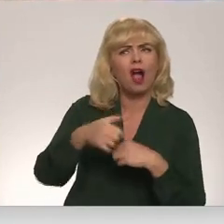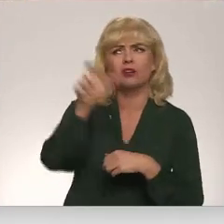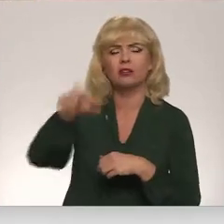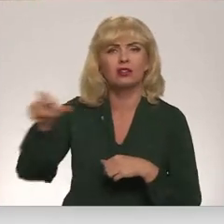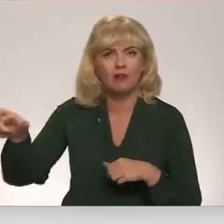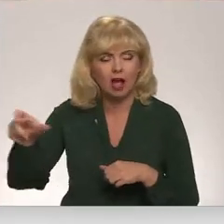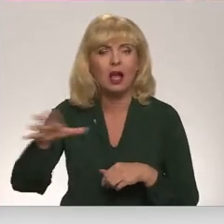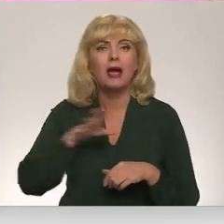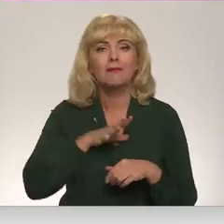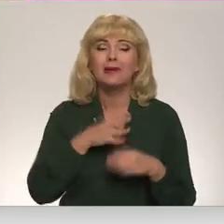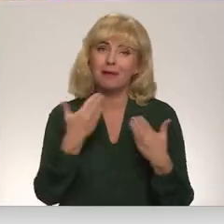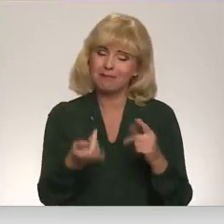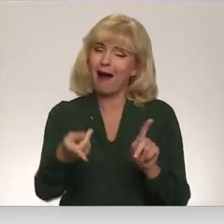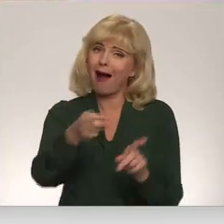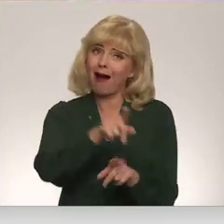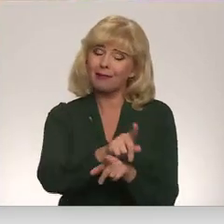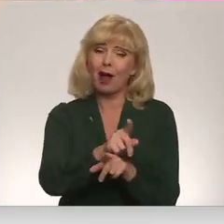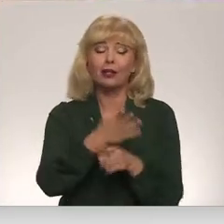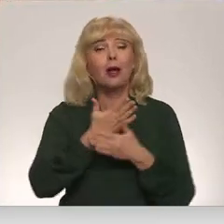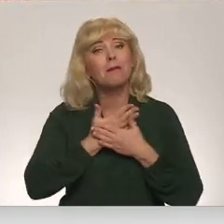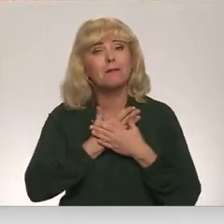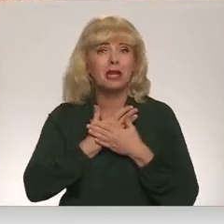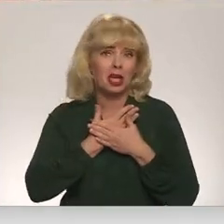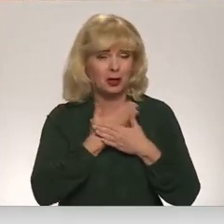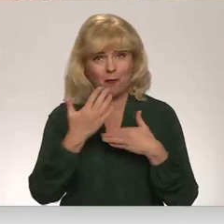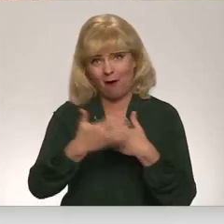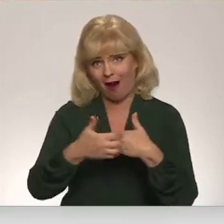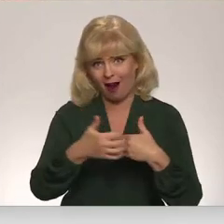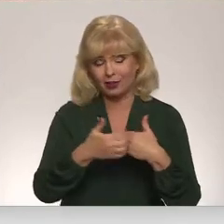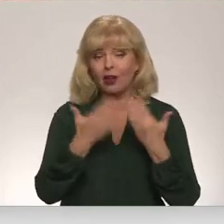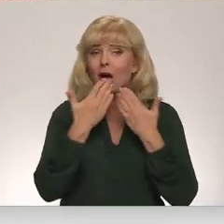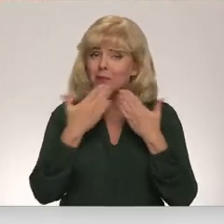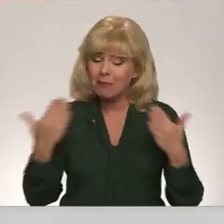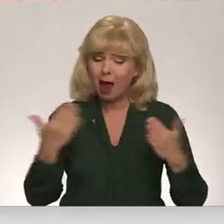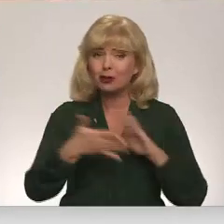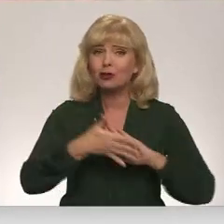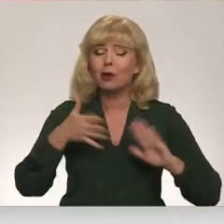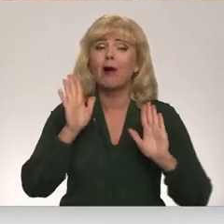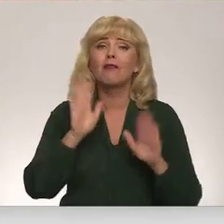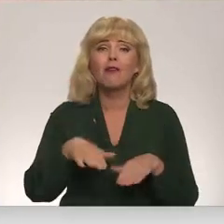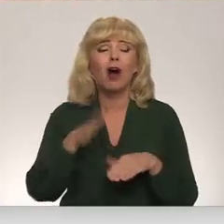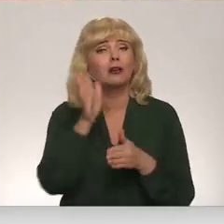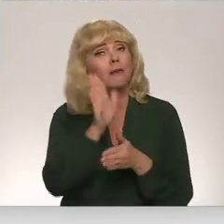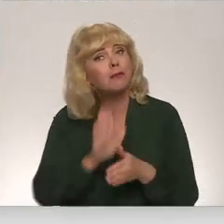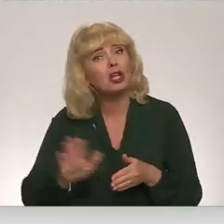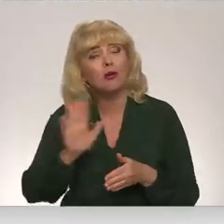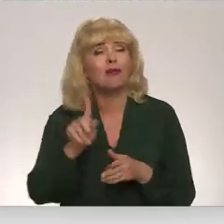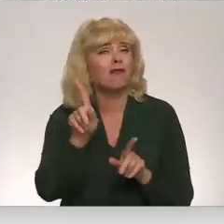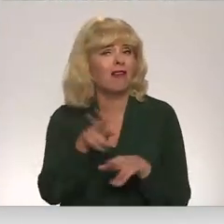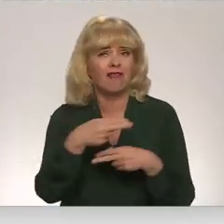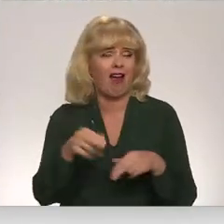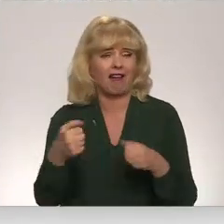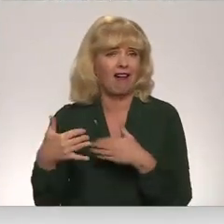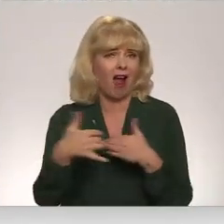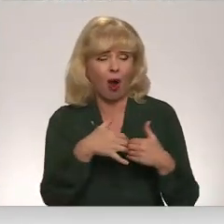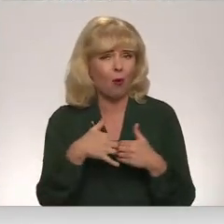ir kļuvis paskatīties, kas par mīļu kaķi. Viņš ir beidzot sapratis, ka var mīļoties, ne tikai kauties. Gadu